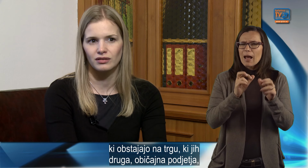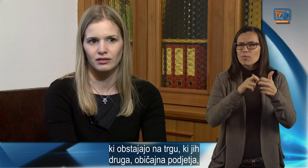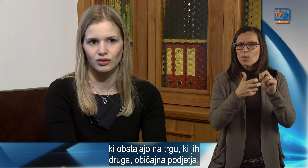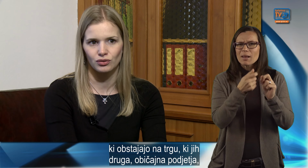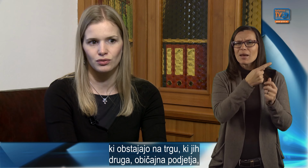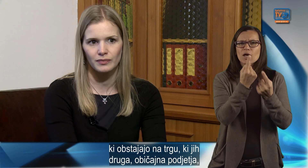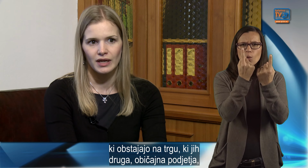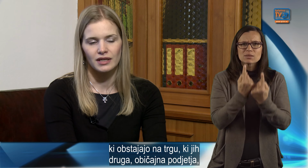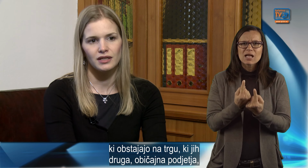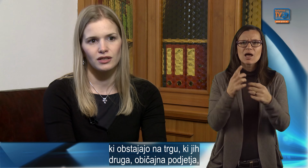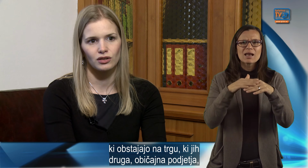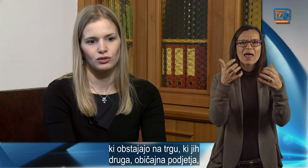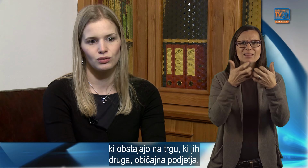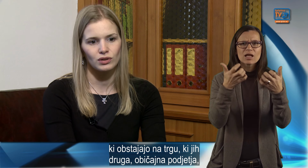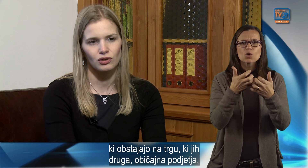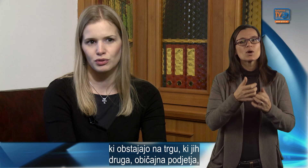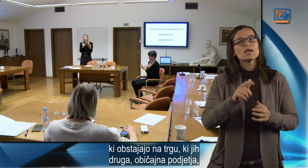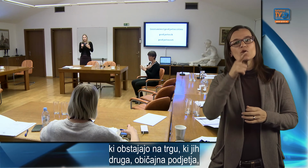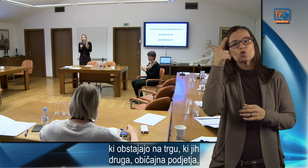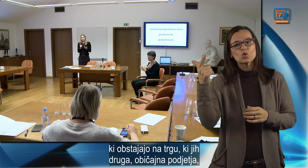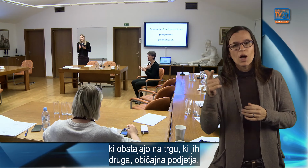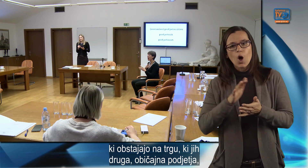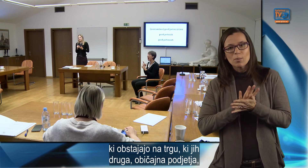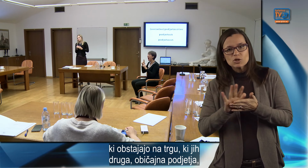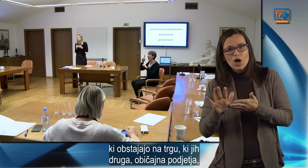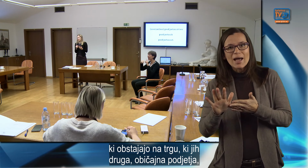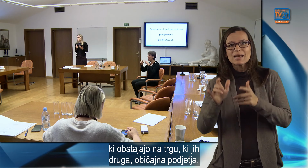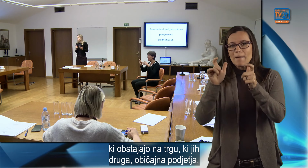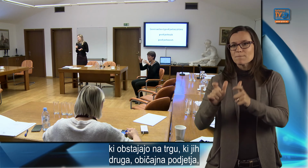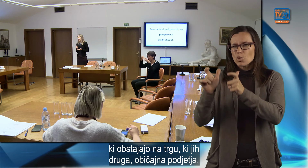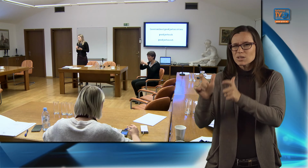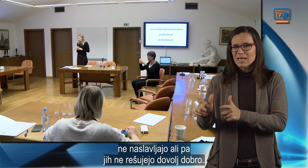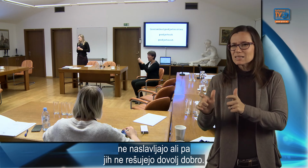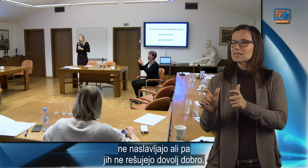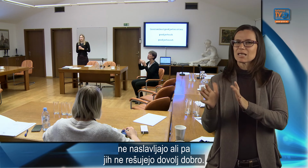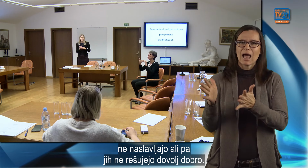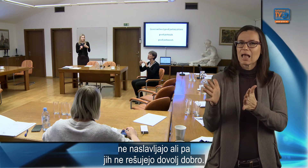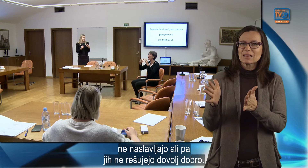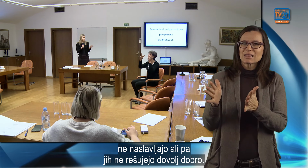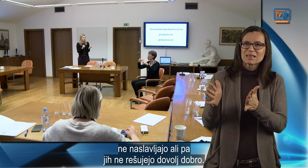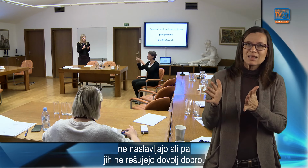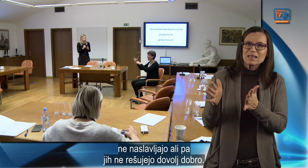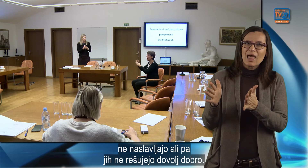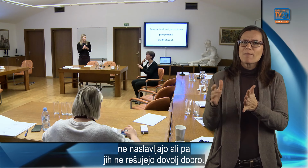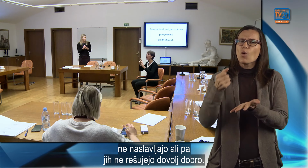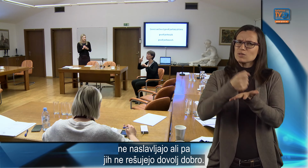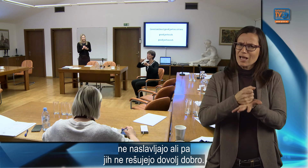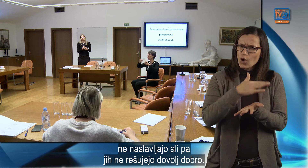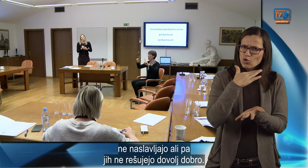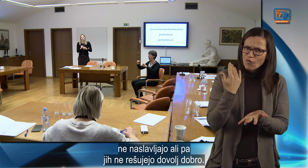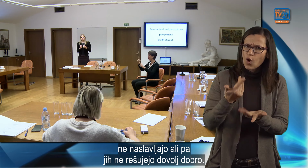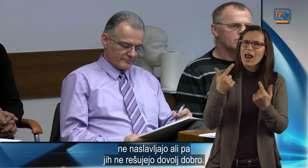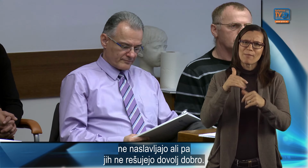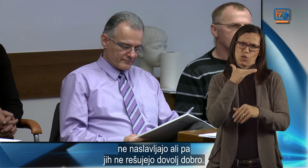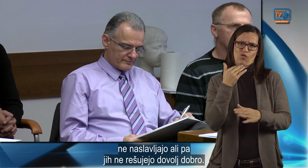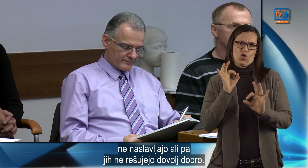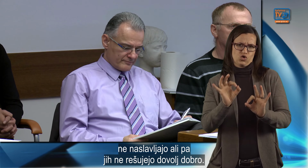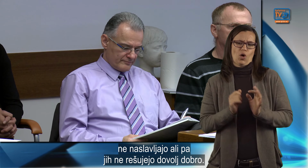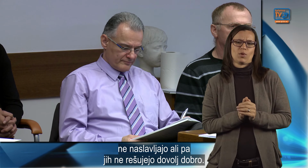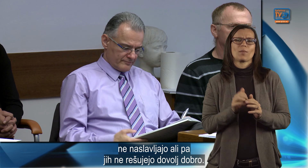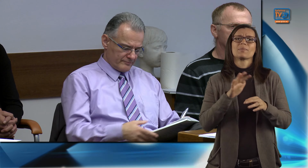obstajajo na trgu, ki jih druga običajna podjetja mogoče ne naslavljajo ali pa jih ne naslavljajo dovolj ali pa ne dovolj